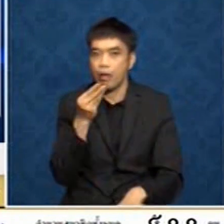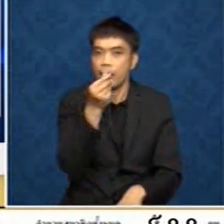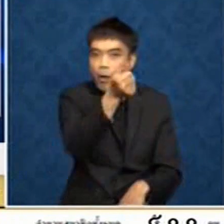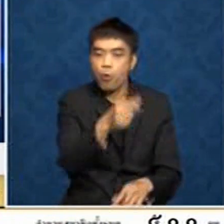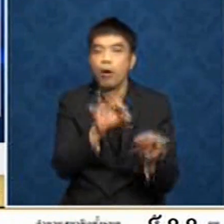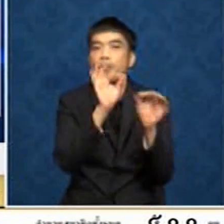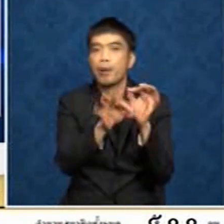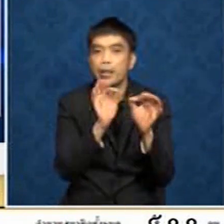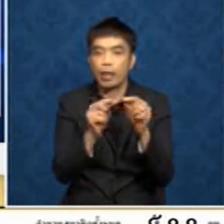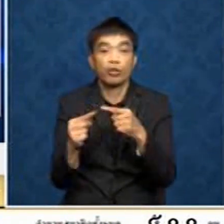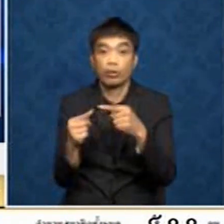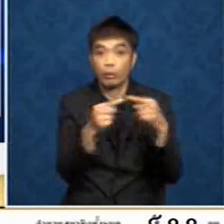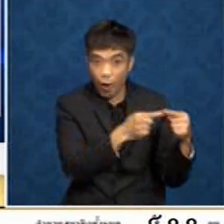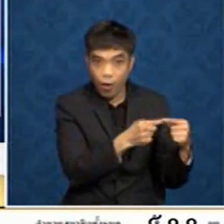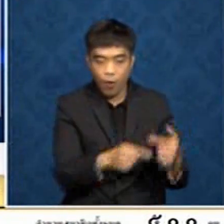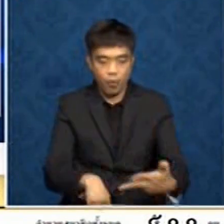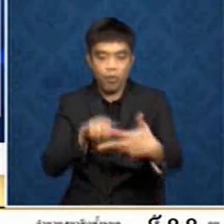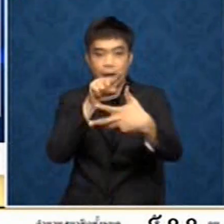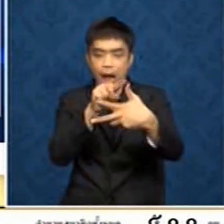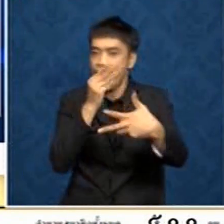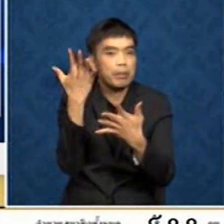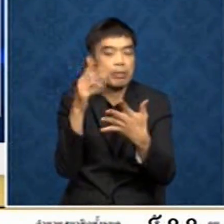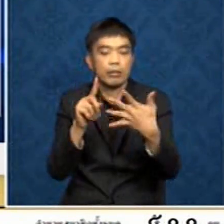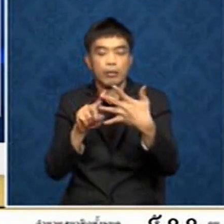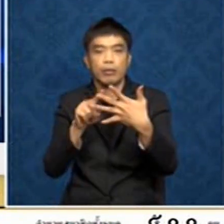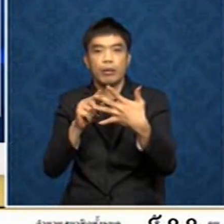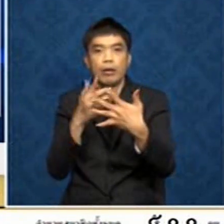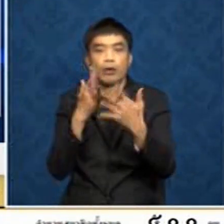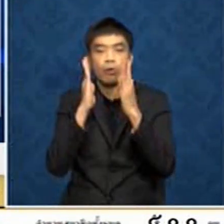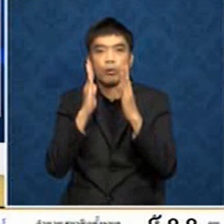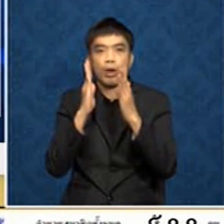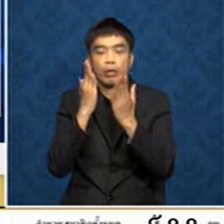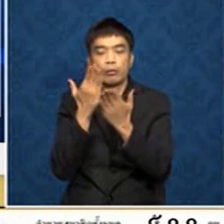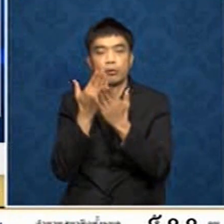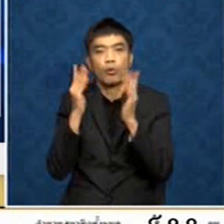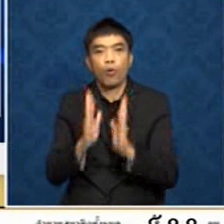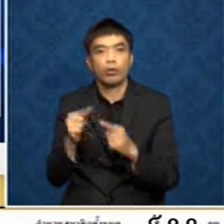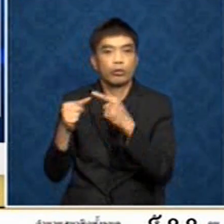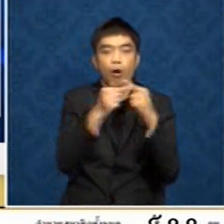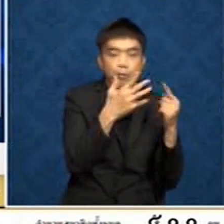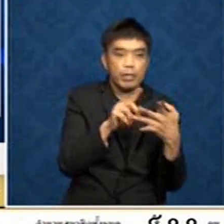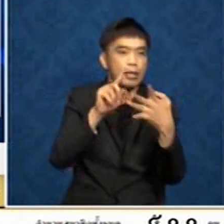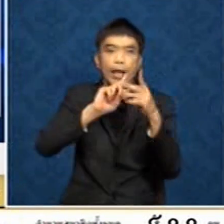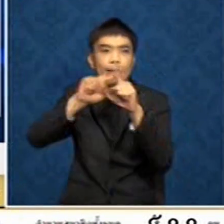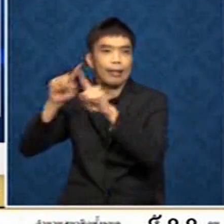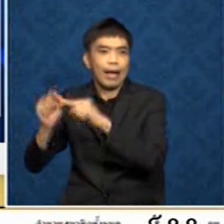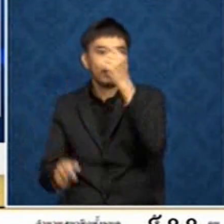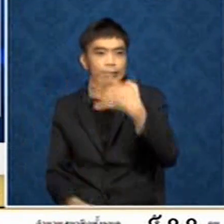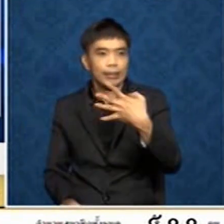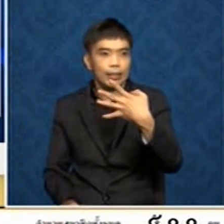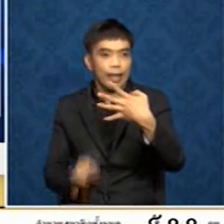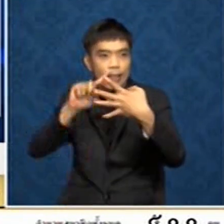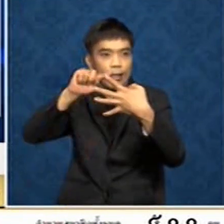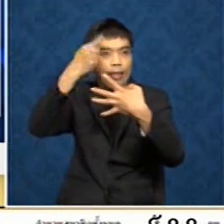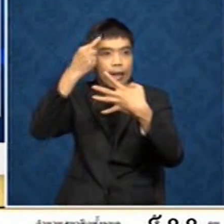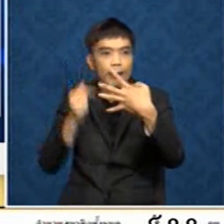มาณเป็นเงินสมทบทุนรายหัวเพิ่มขึ้นประมาณ5%แต่ทว่าโรงพยาบาลส่งเสริมสุขภาพตำบลหรือ